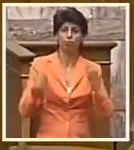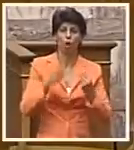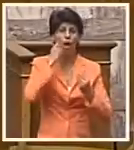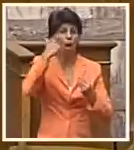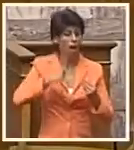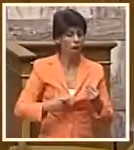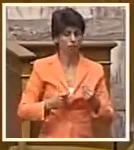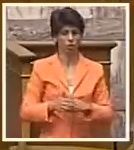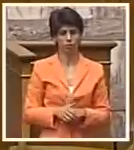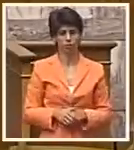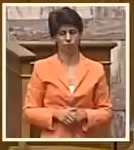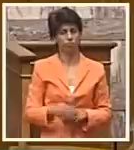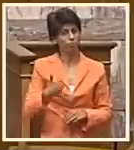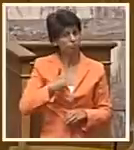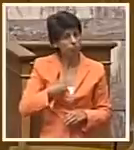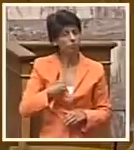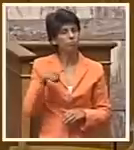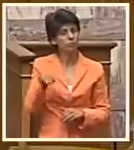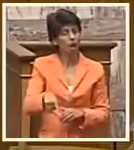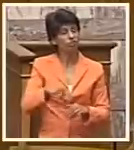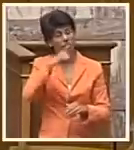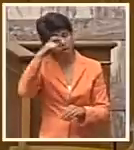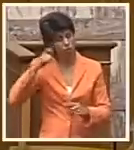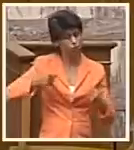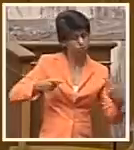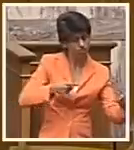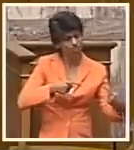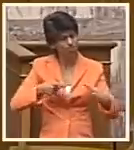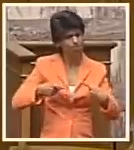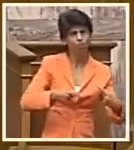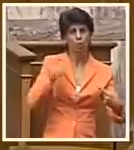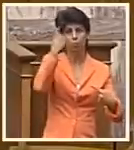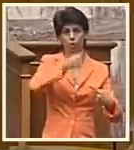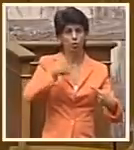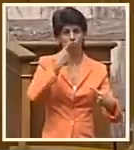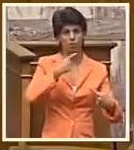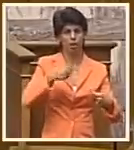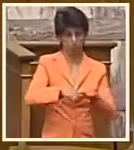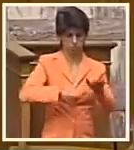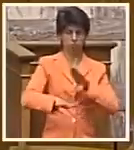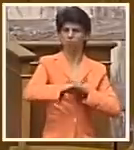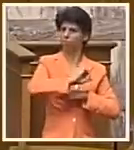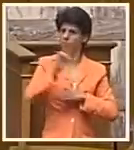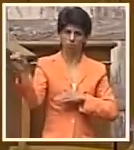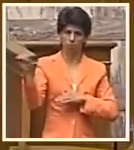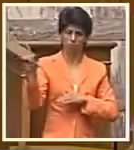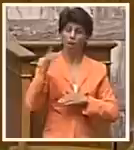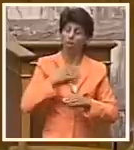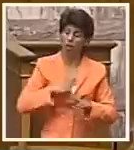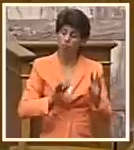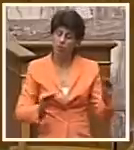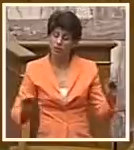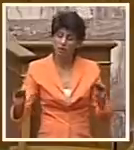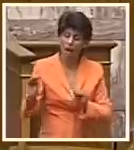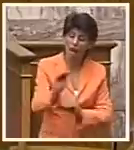αυτό. Δίνω και εγώ αυτή την δύσκολη μάχη προσωπικά και δεν θα κάνω πίσω, για να βάλουμε τάξη στα του οίκου